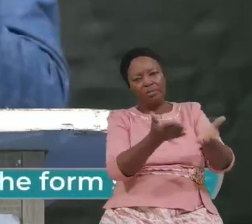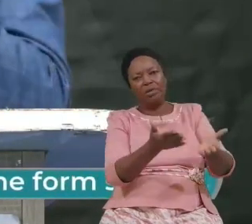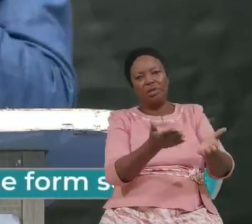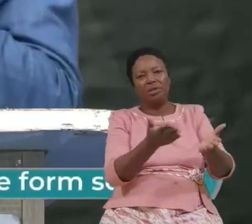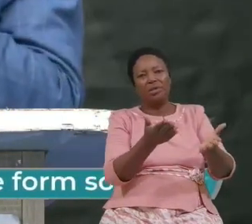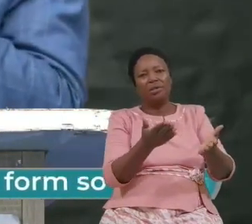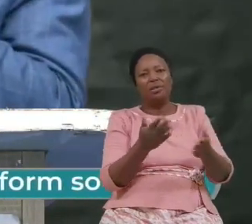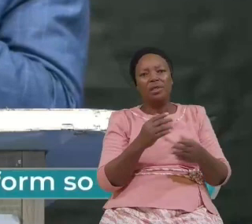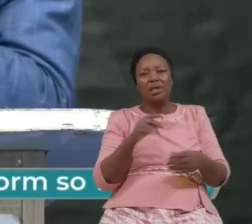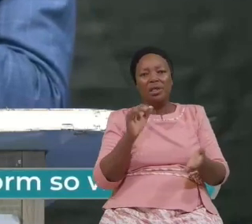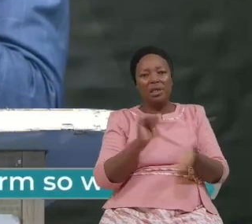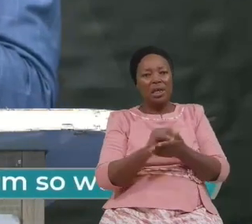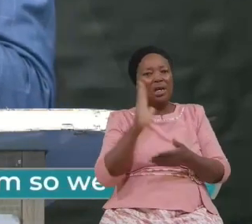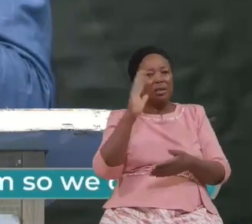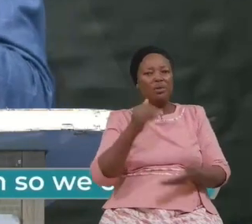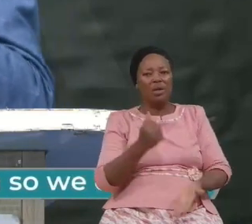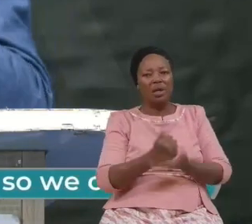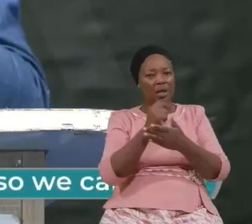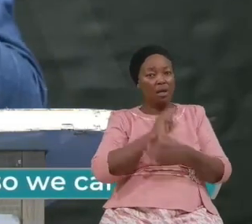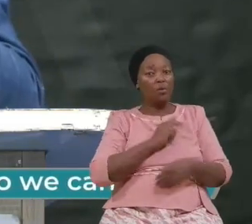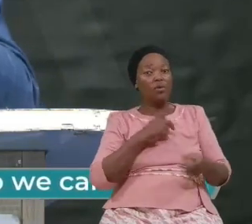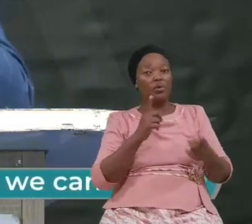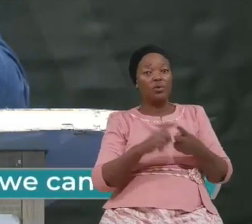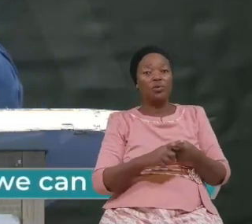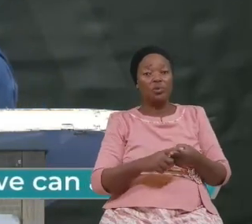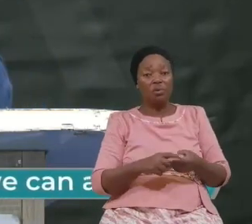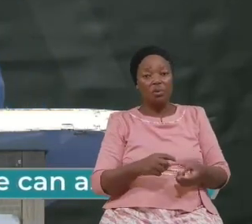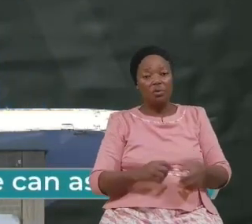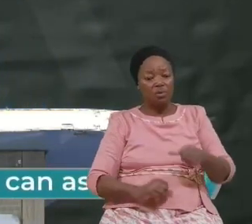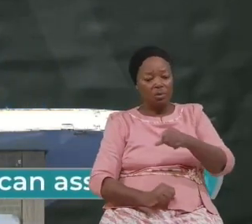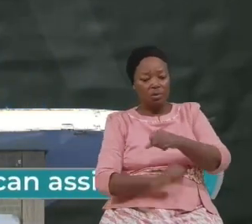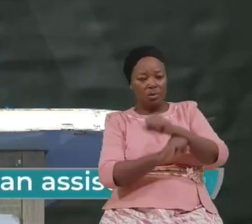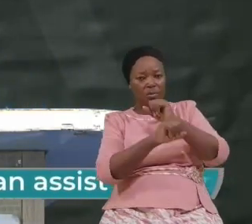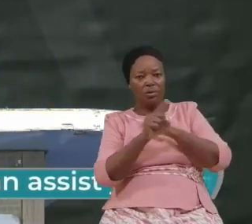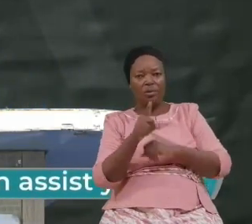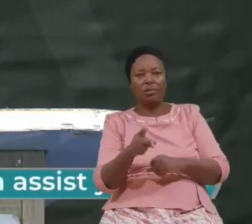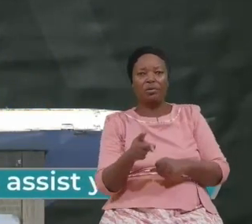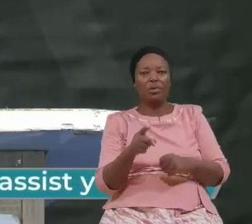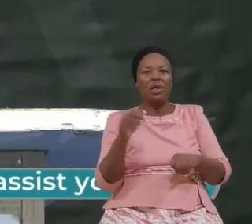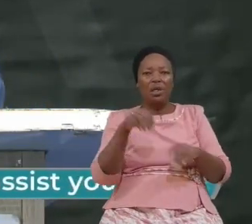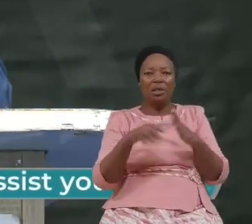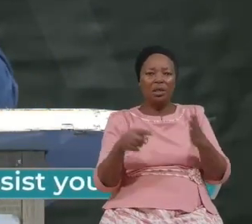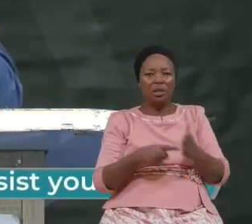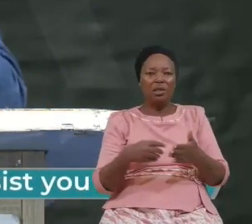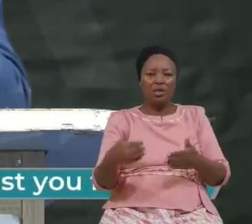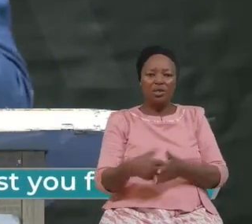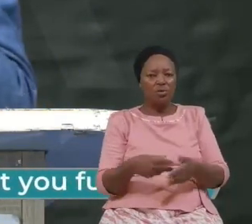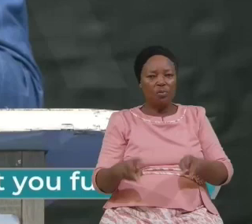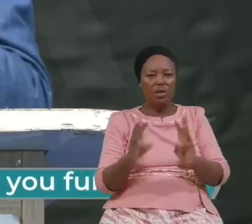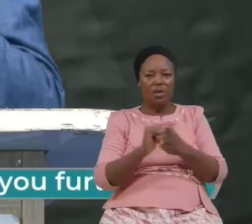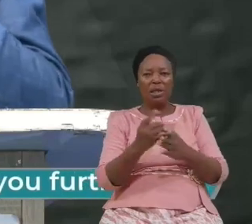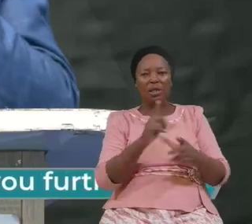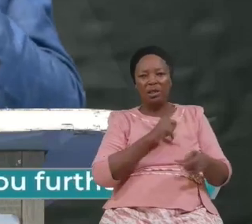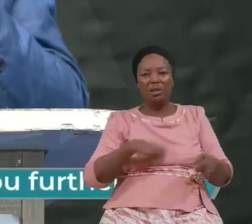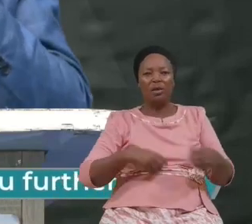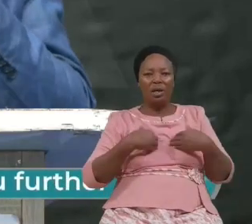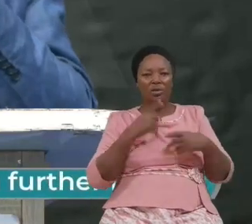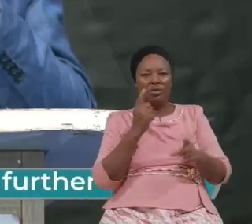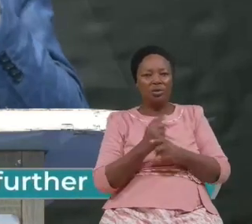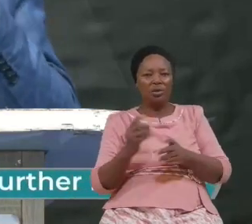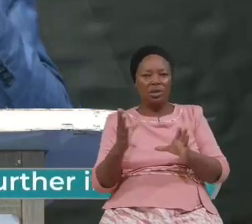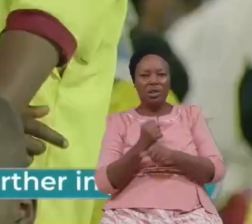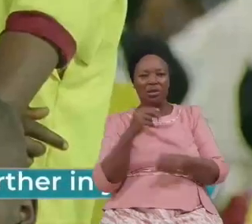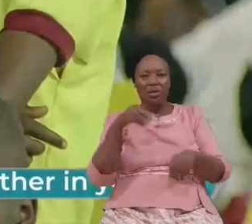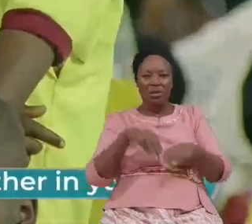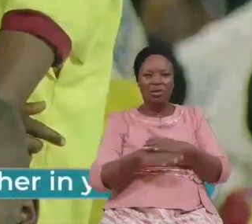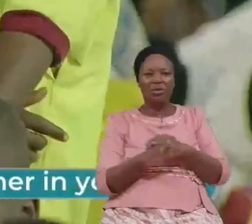envoyer ça nous permettra de nous de vous accompagner vous aider dans cette nouvelle vie que